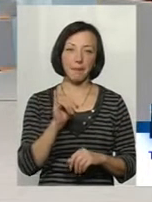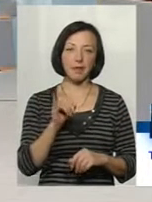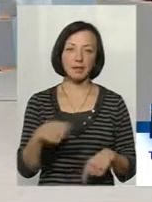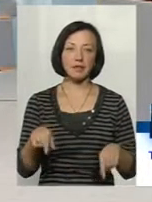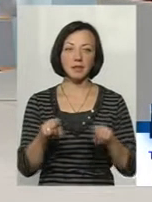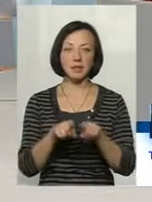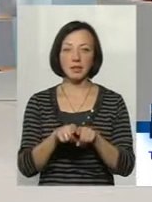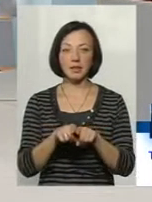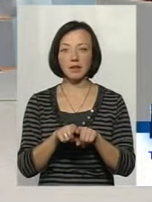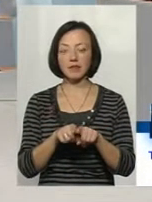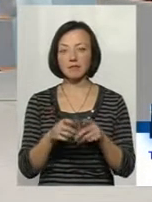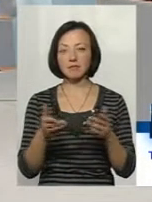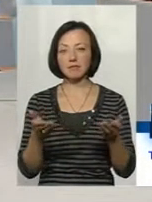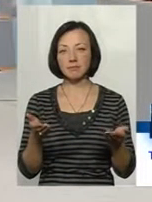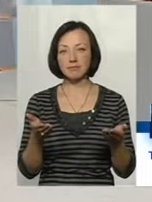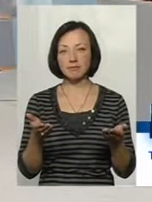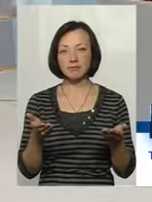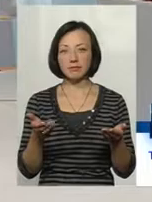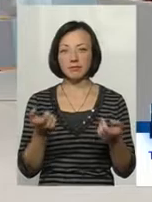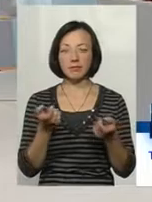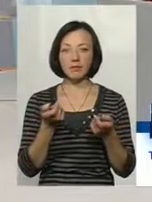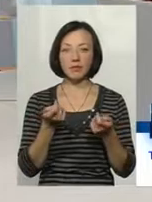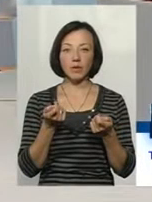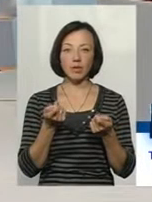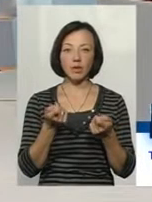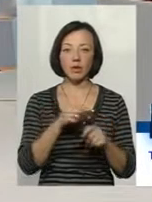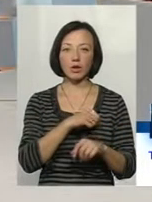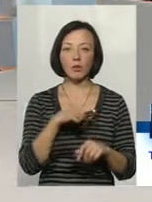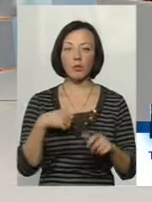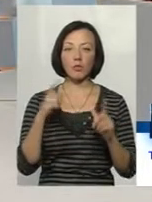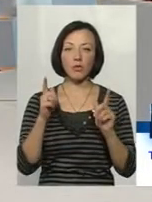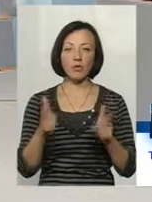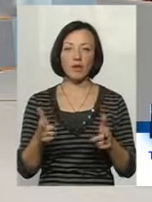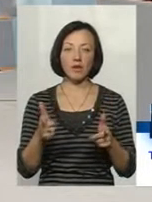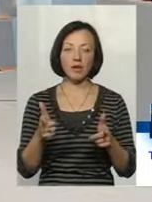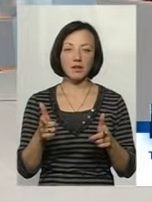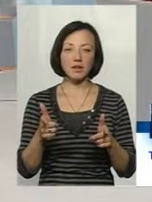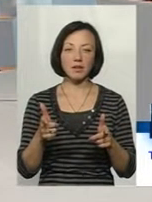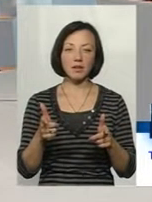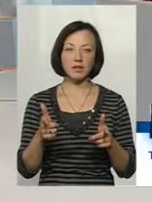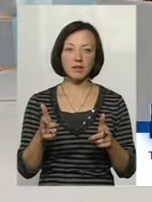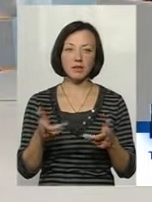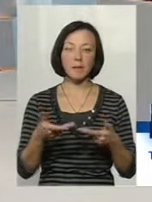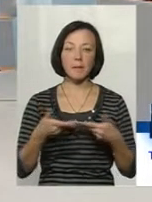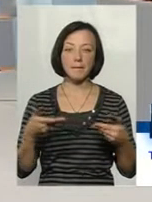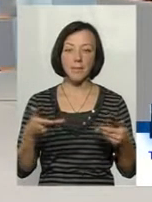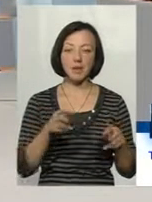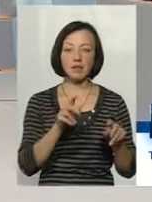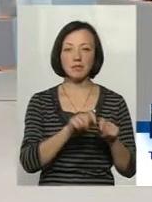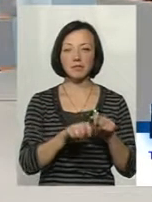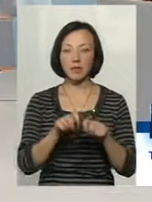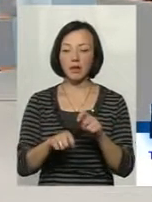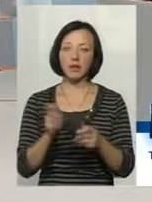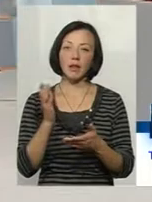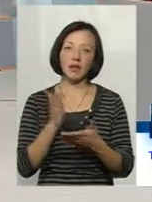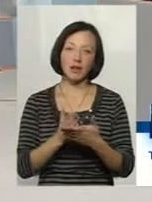такі, як би сказати, трохи в добровільній темі, ми теж відслідковуємо